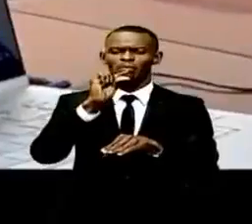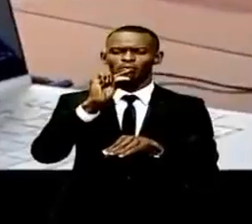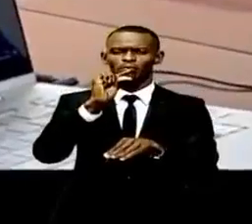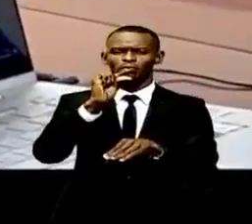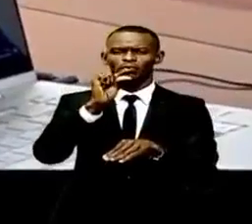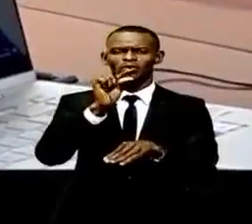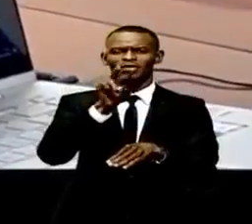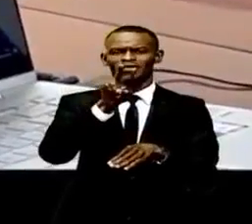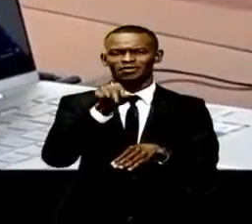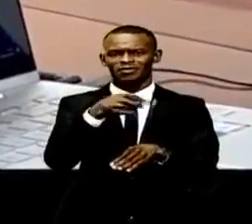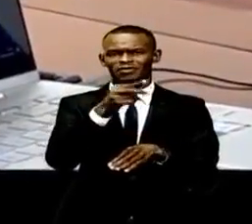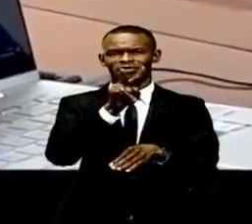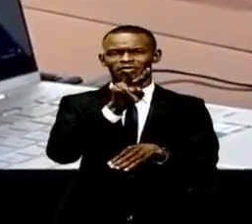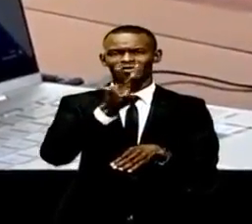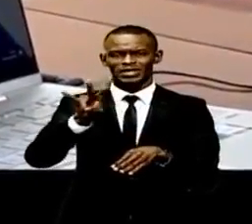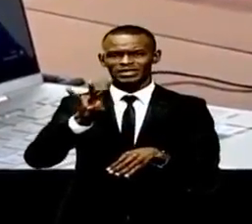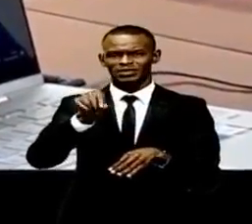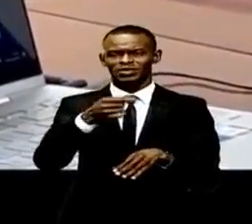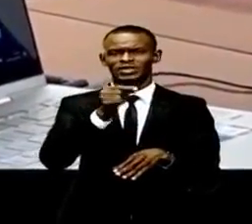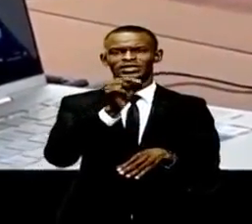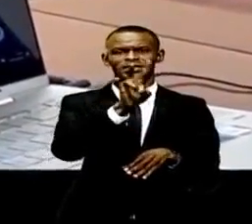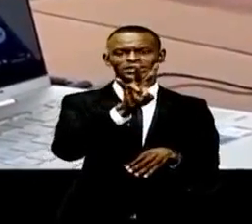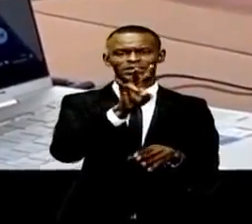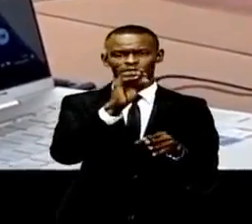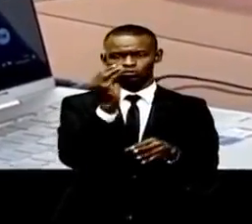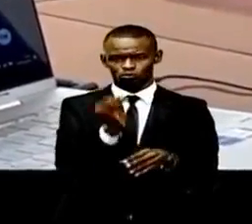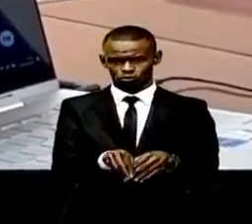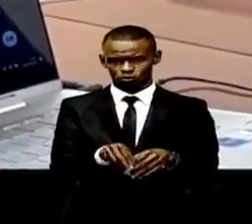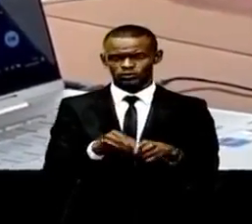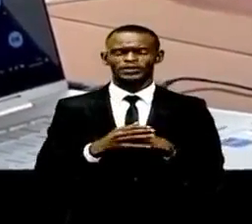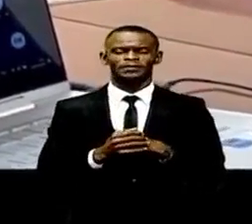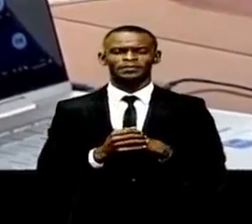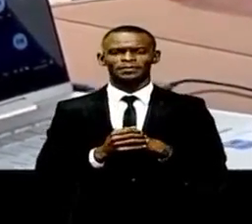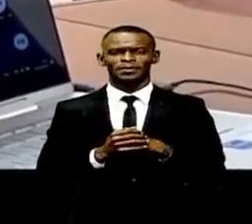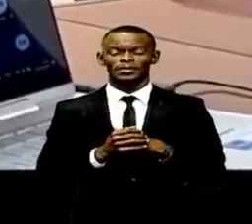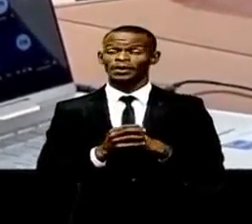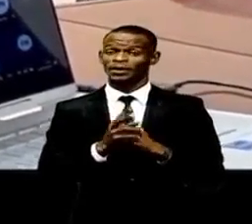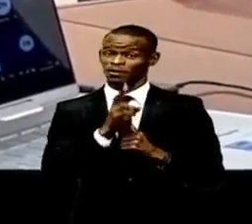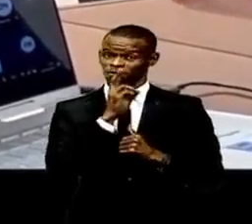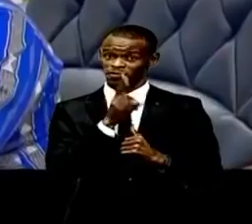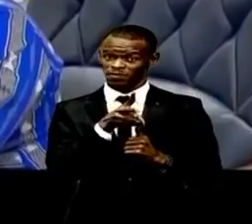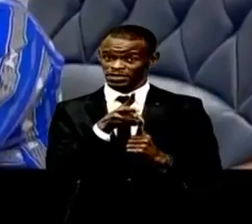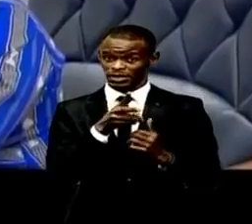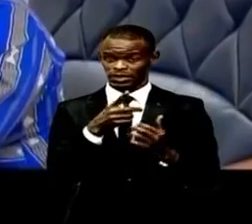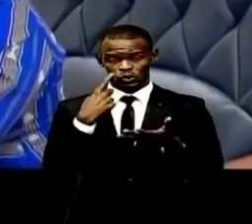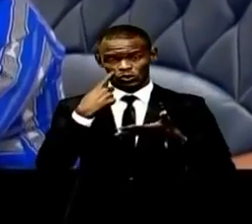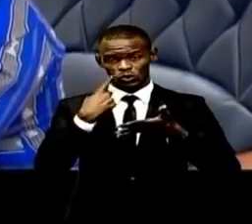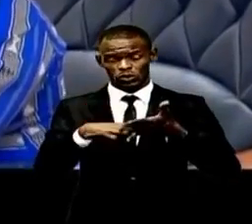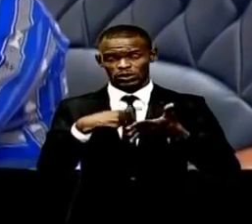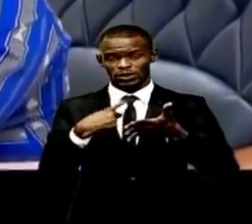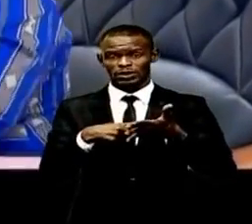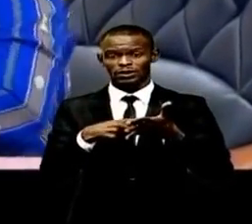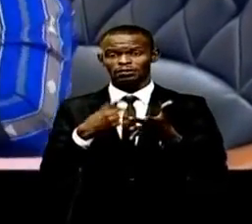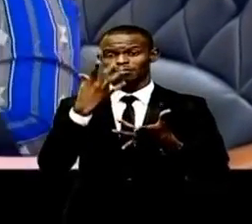27,06%. Étant donné que nos vagues de l'épidémie à Covid-19 sont importées, la prudence est plus que recommandée à